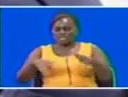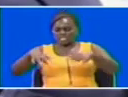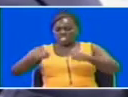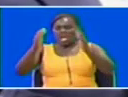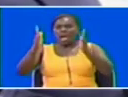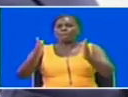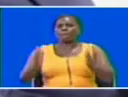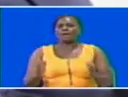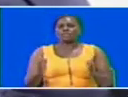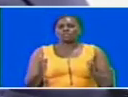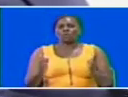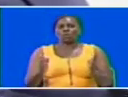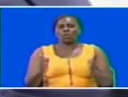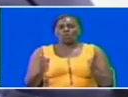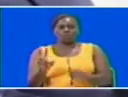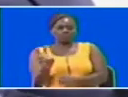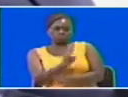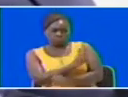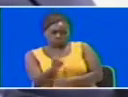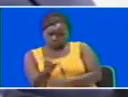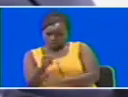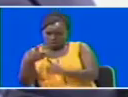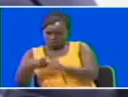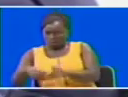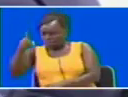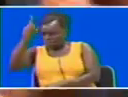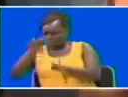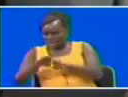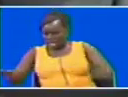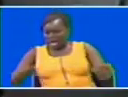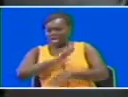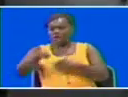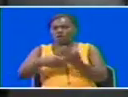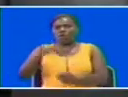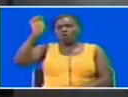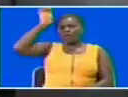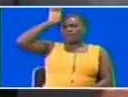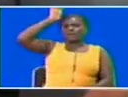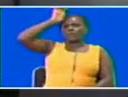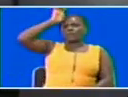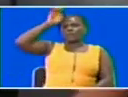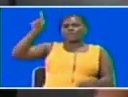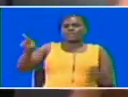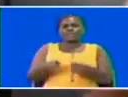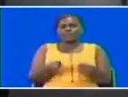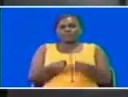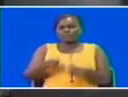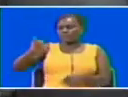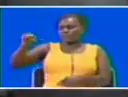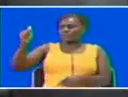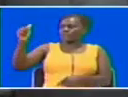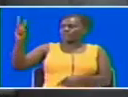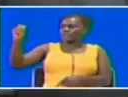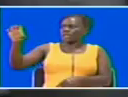chairman ambaye anasimamia ma chairpersons kutoka mashamba yote ya kaunti ya Wasiningishu. Na tuko naye ambaye ni James Karioki, na